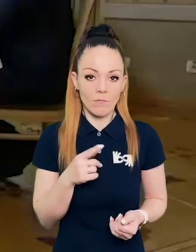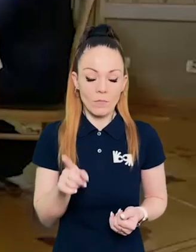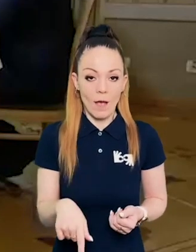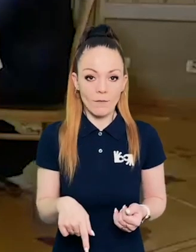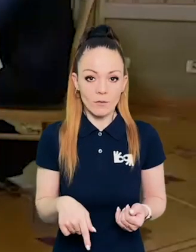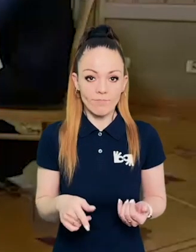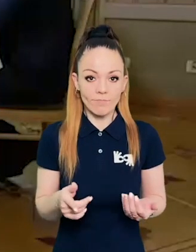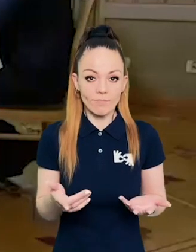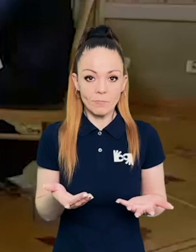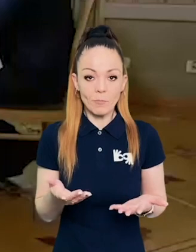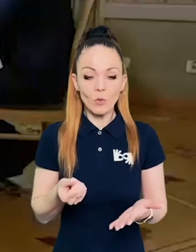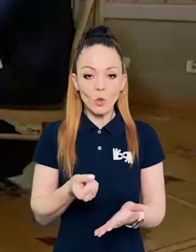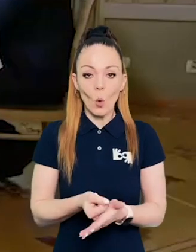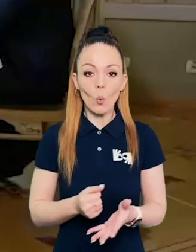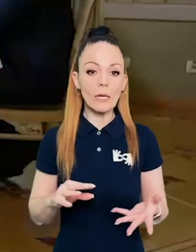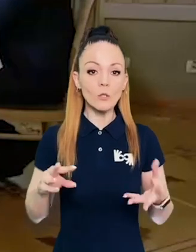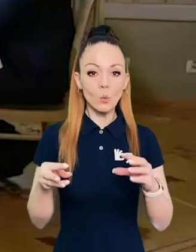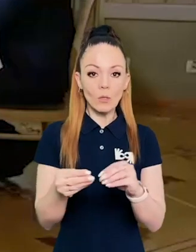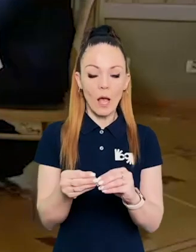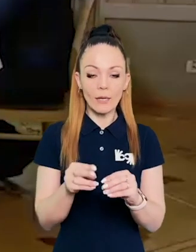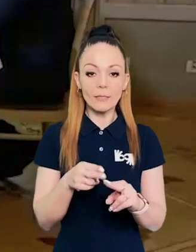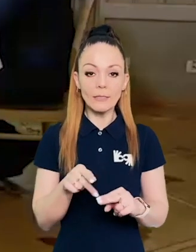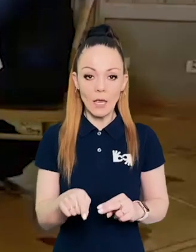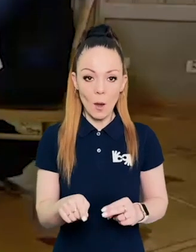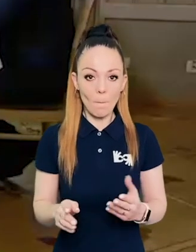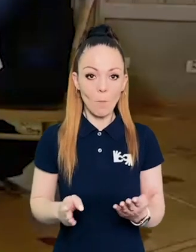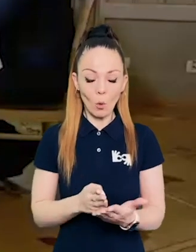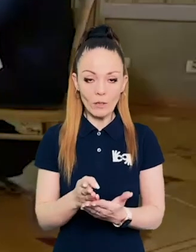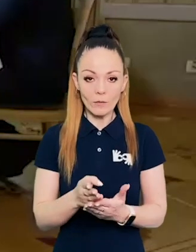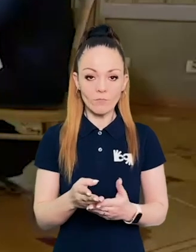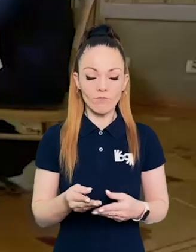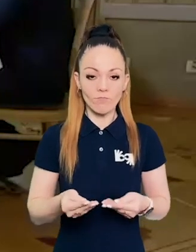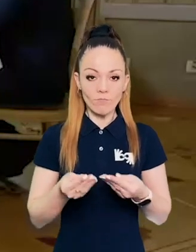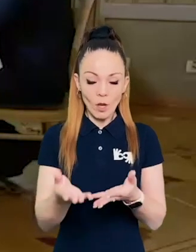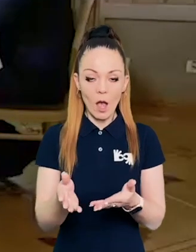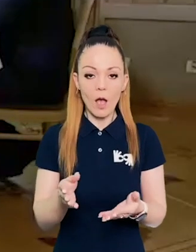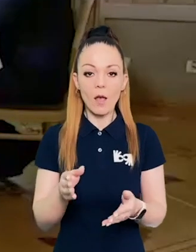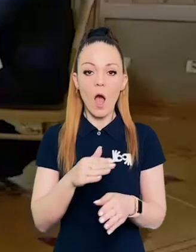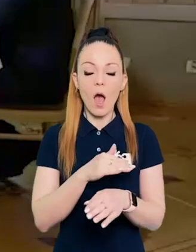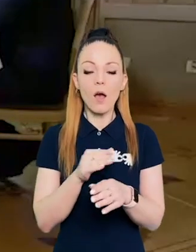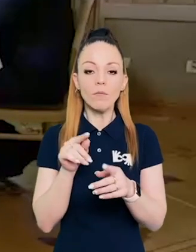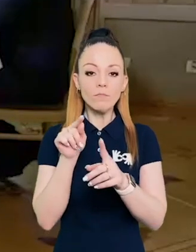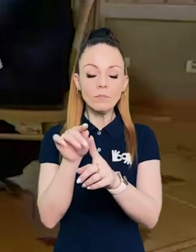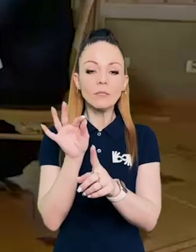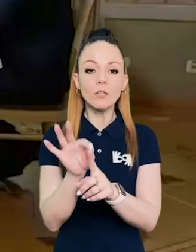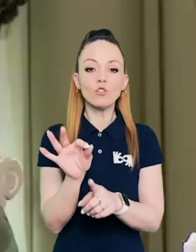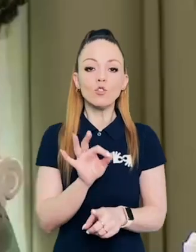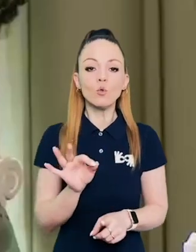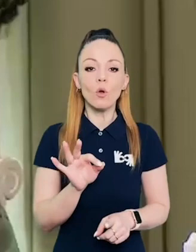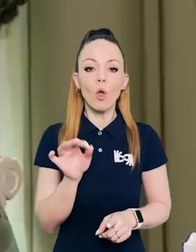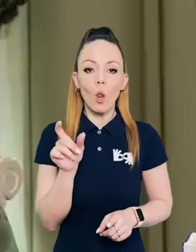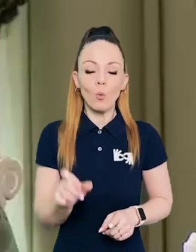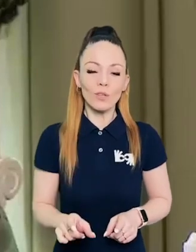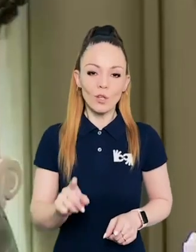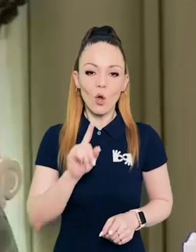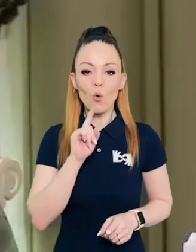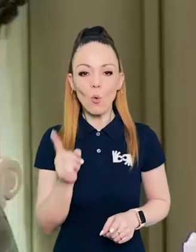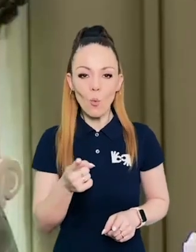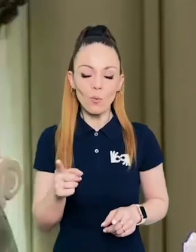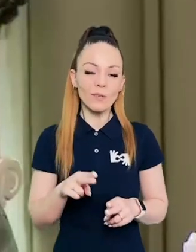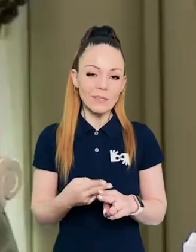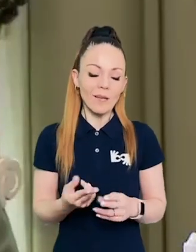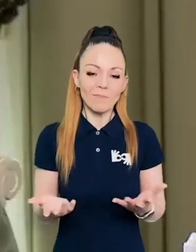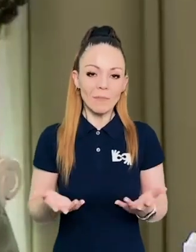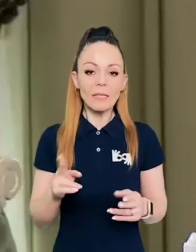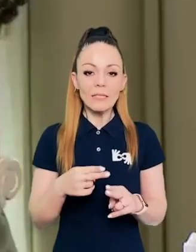я навіть до результатів цієї політики адресую результат щодо того, що ви сказали, людина року, то,